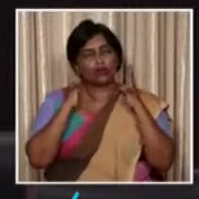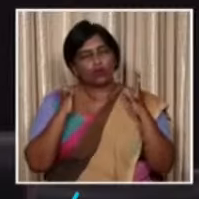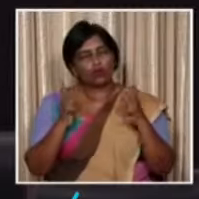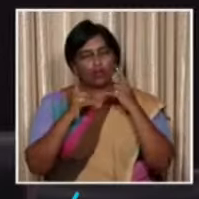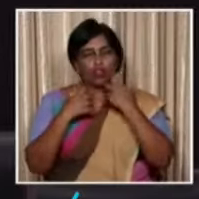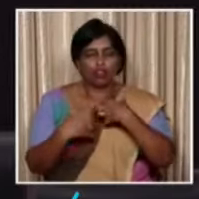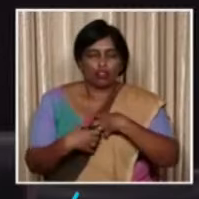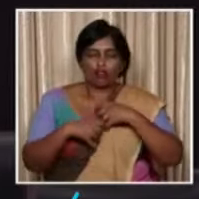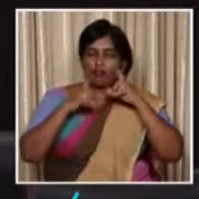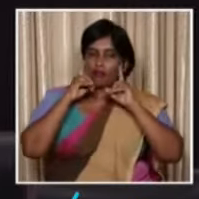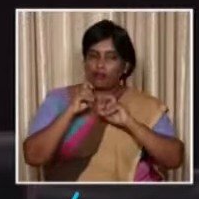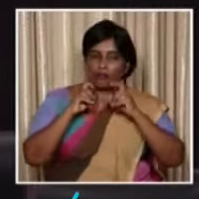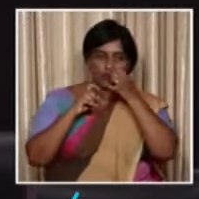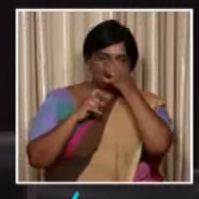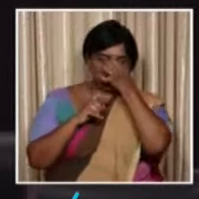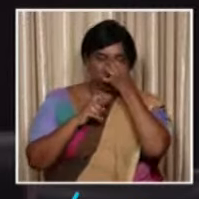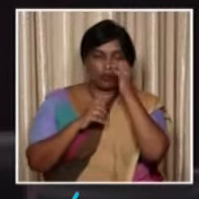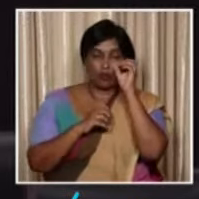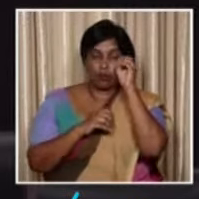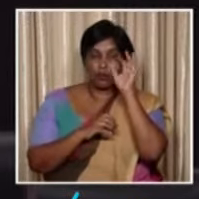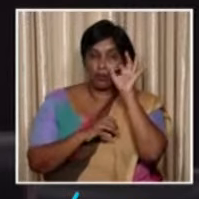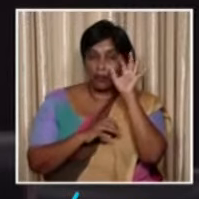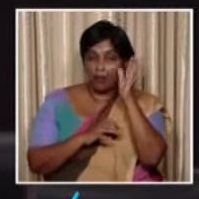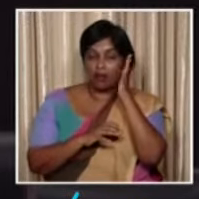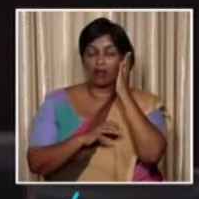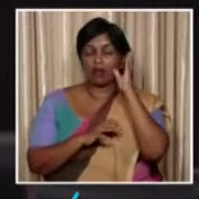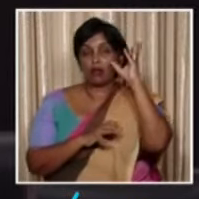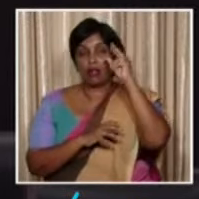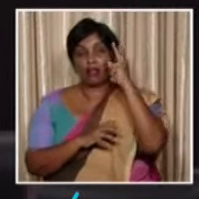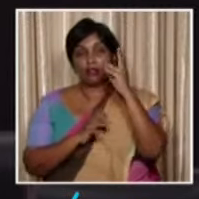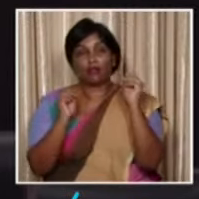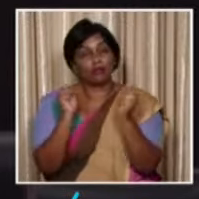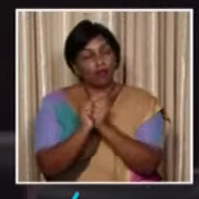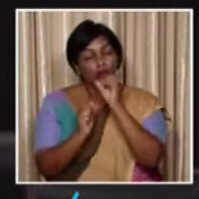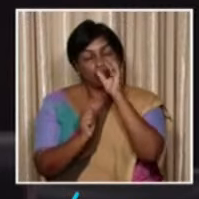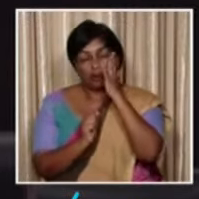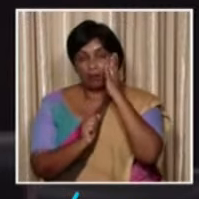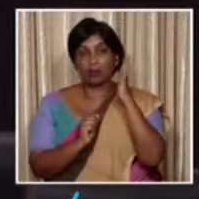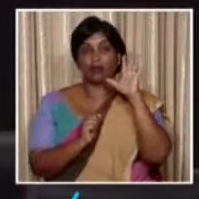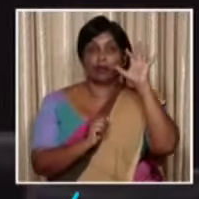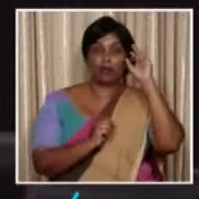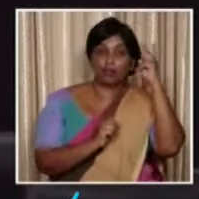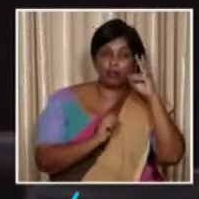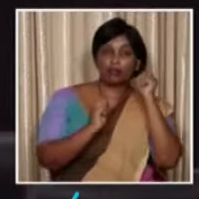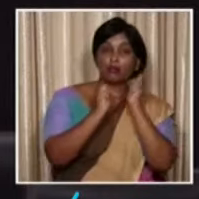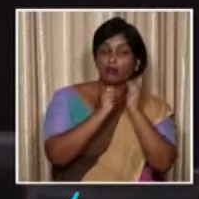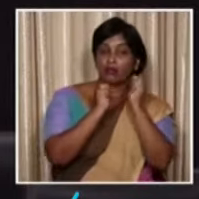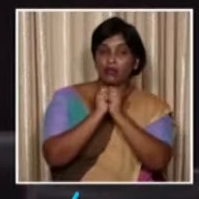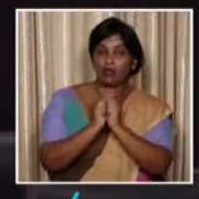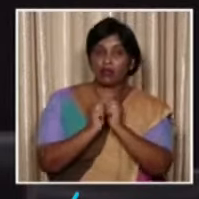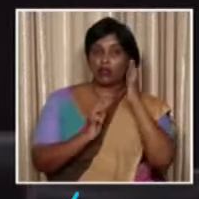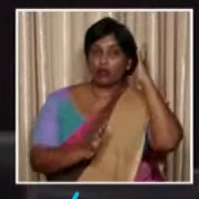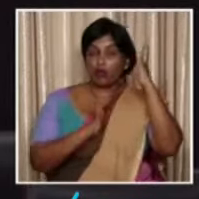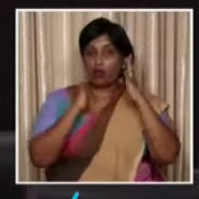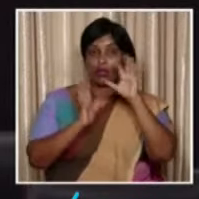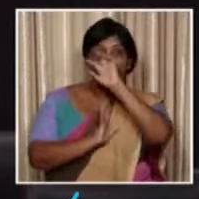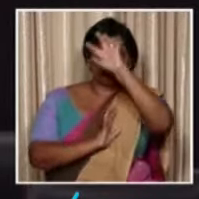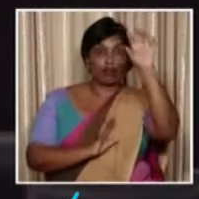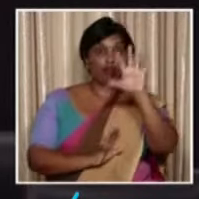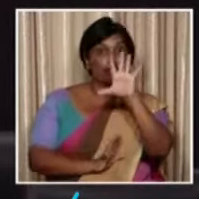तुम पांदर पहाई रै दिख वेन काल वेडकल्ला लोके रटवल पहकम व्यापार गुड